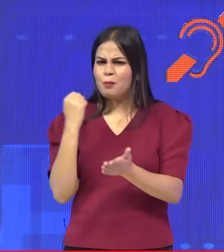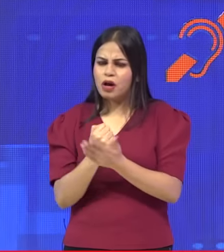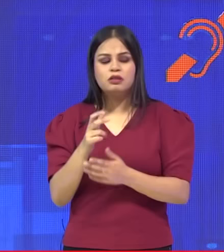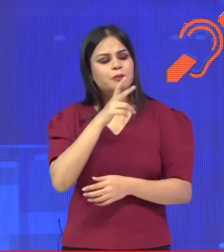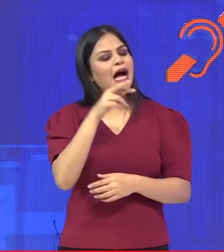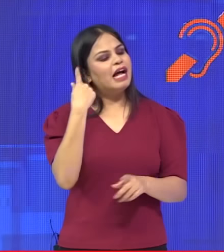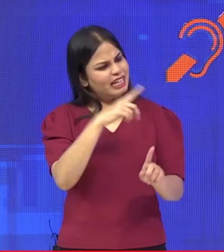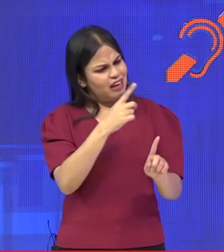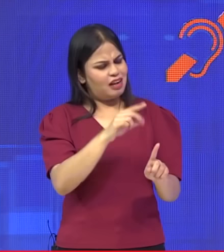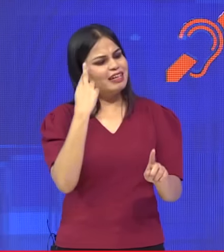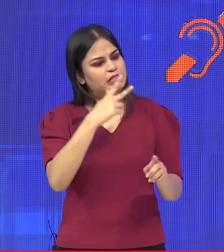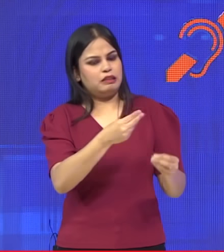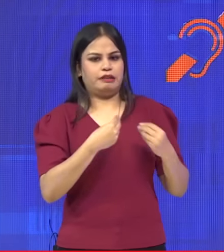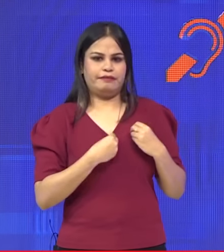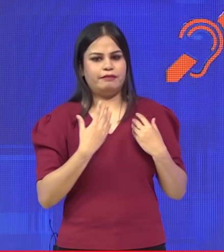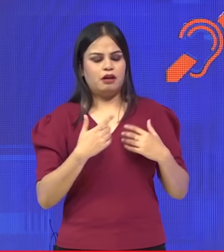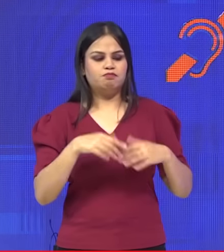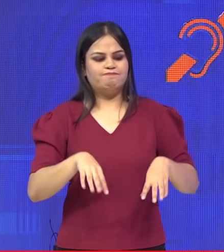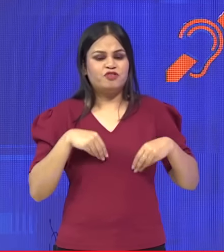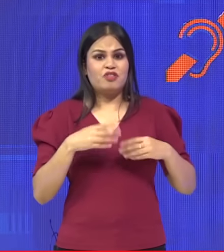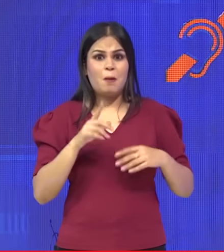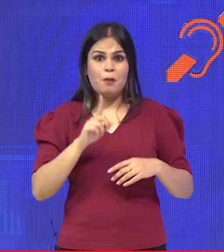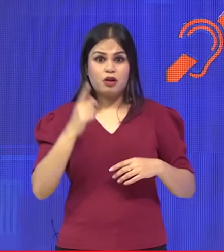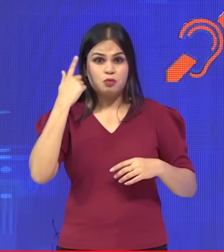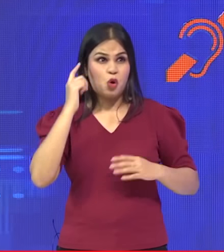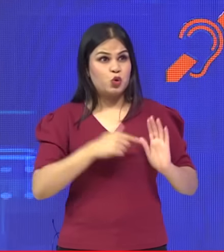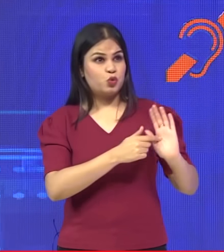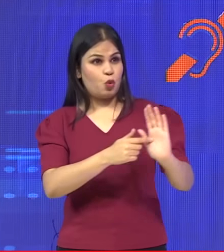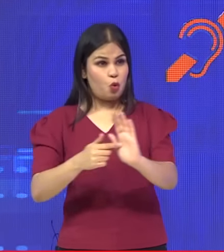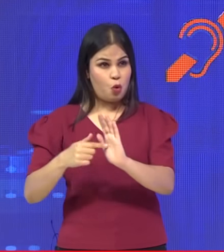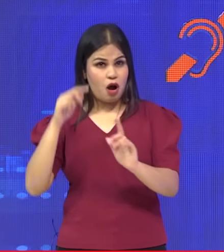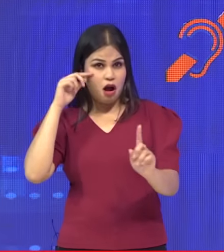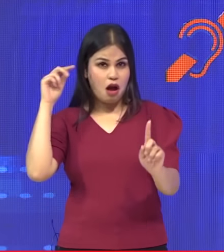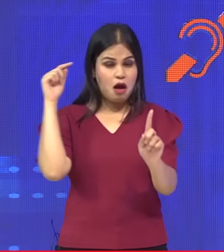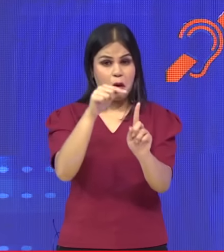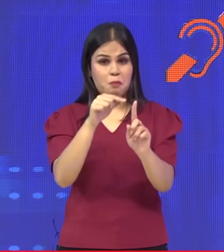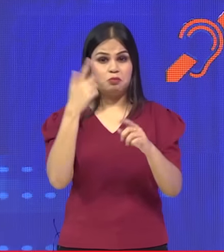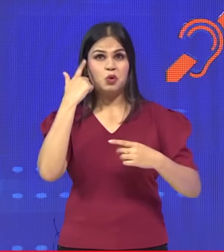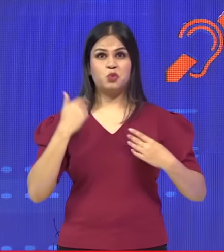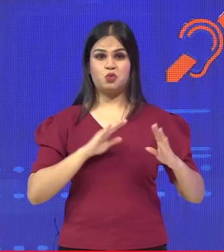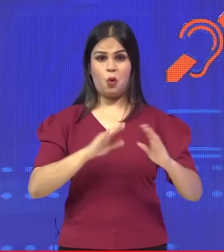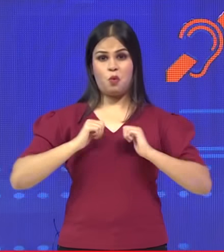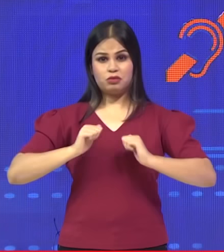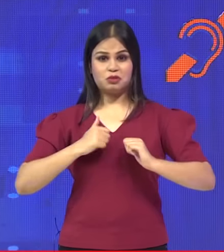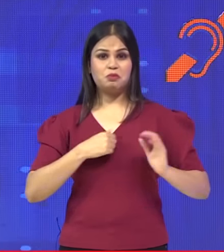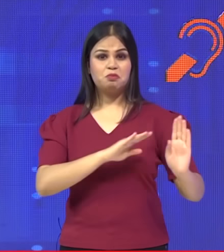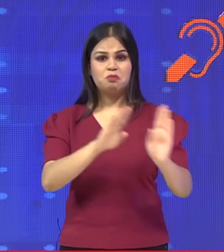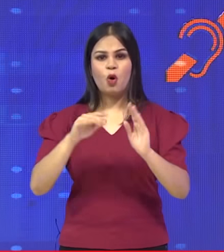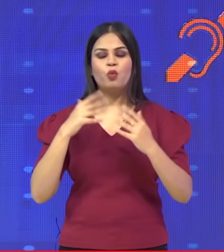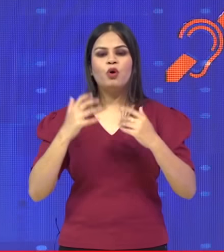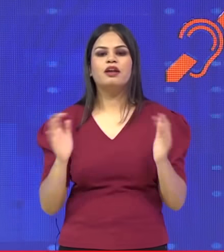और वह कोई एक्सपोज करने के लिए नहीं था इंटेंशन बिल्कुल वैसा नहीं था वह